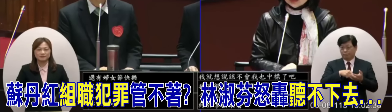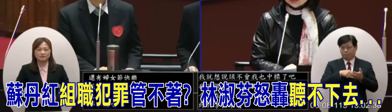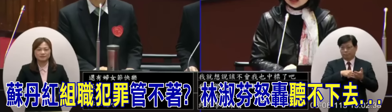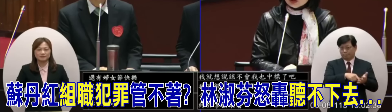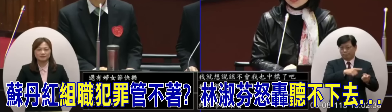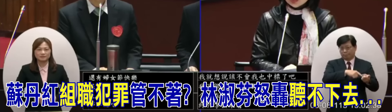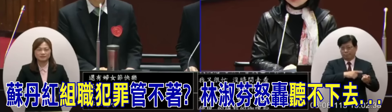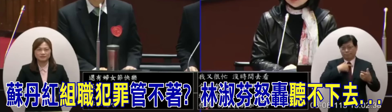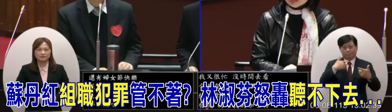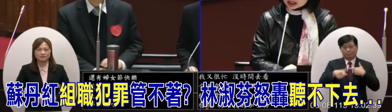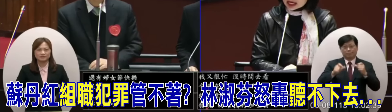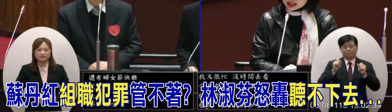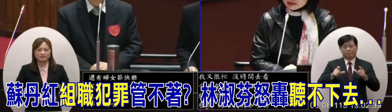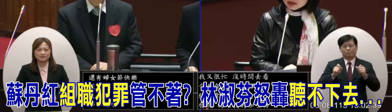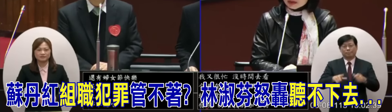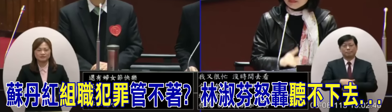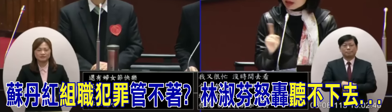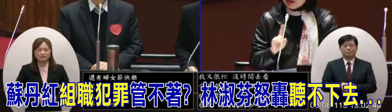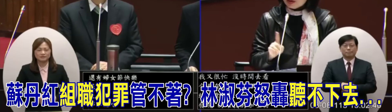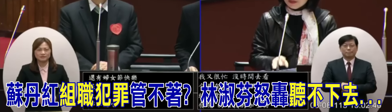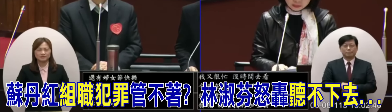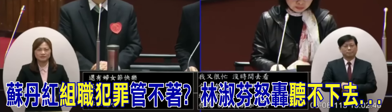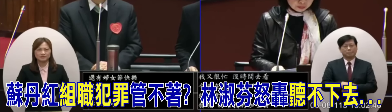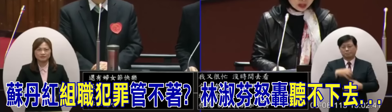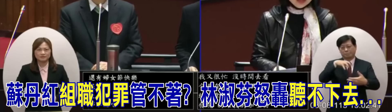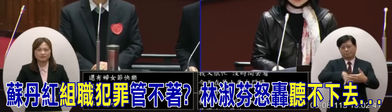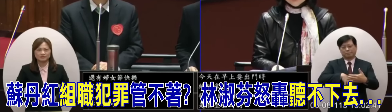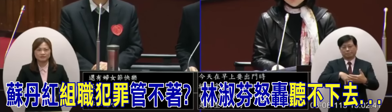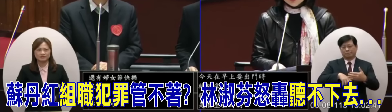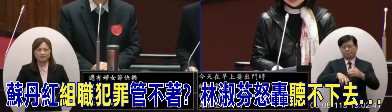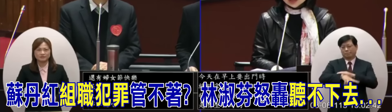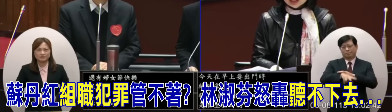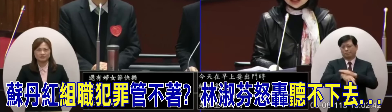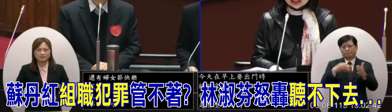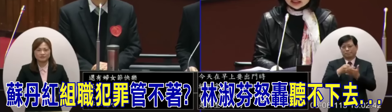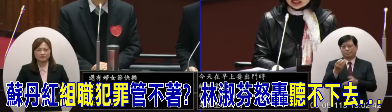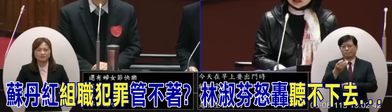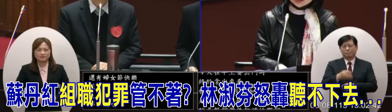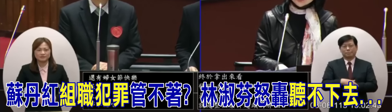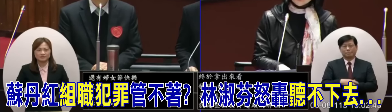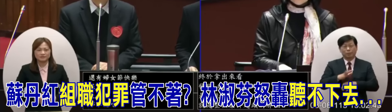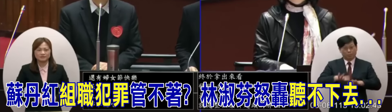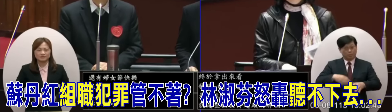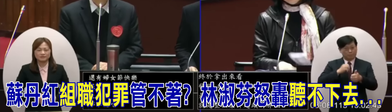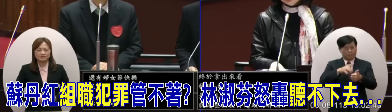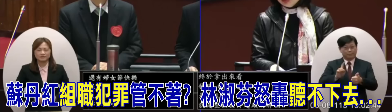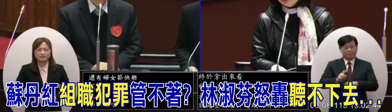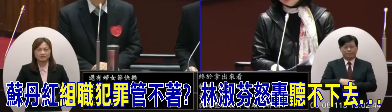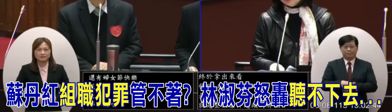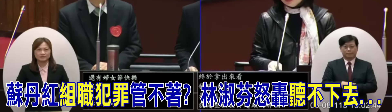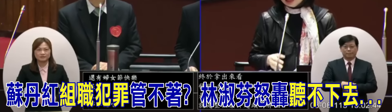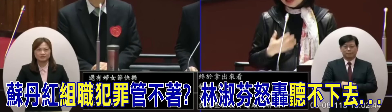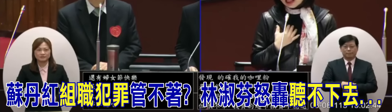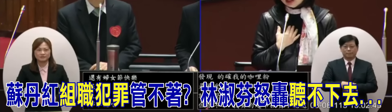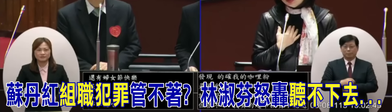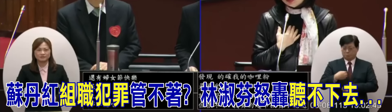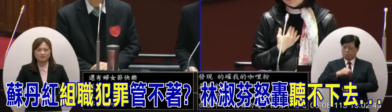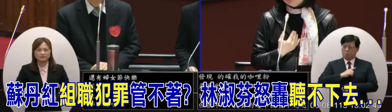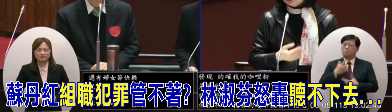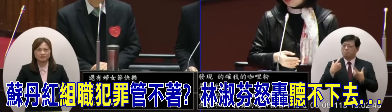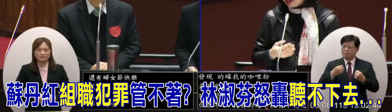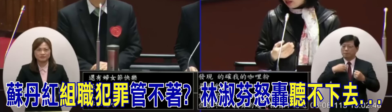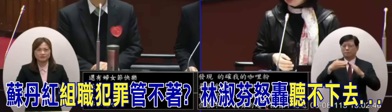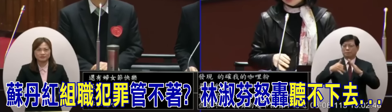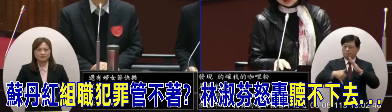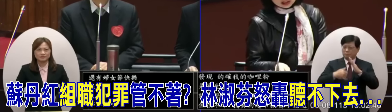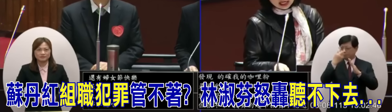法的公告的名单里面没有。但我今天要再跟你讲这个哈，是因为作为一个家庭主